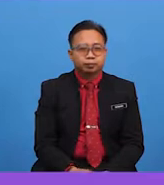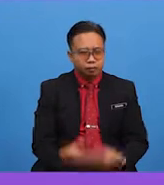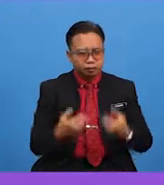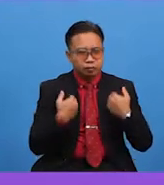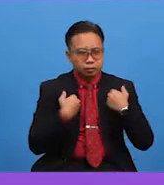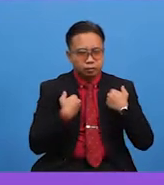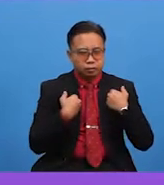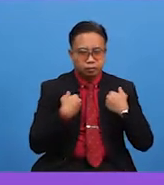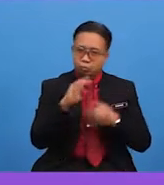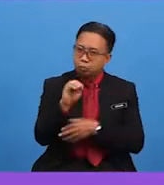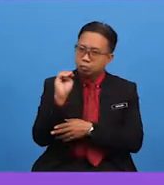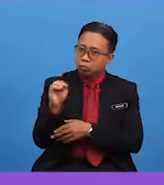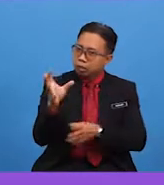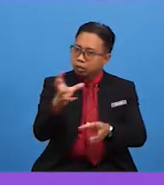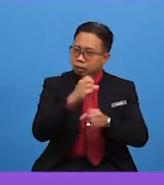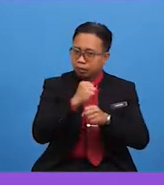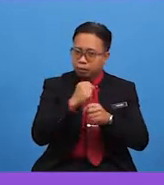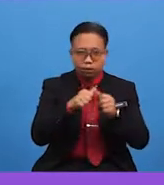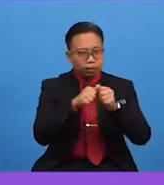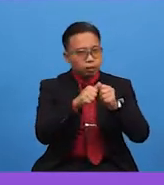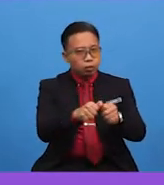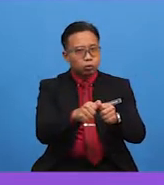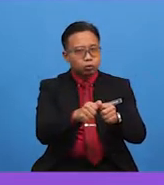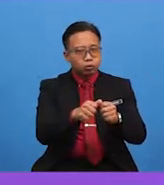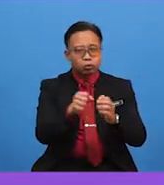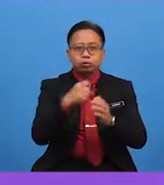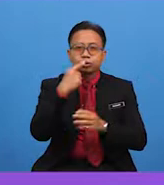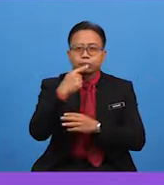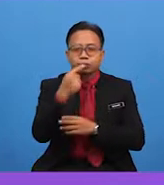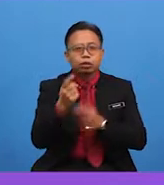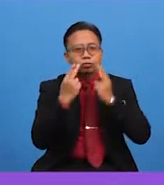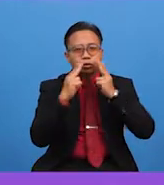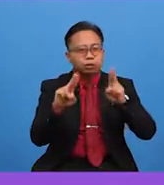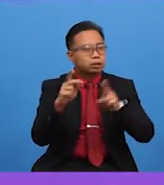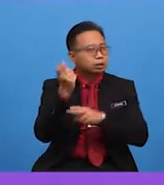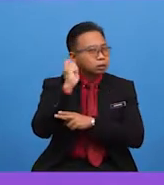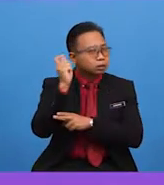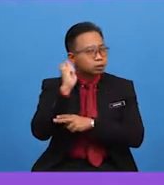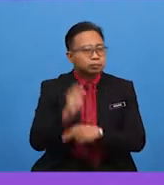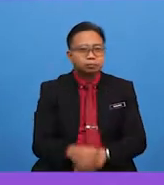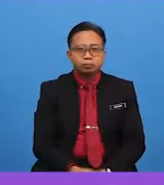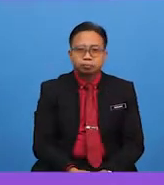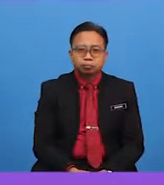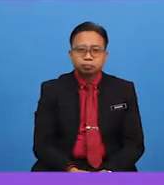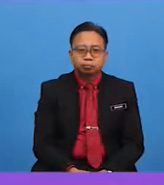Adakah murid-murid dapat mengikut sebutan ustazah tadi?